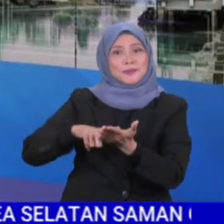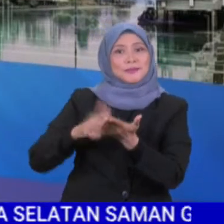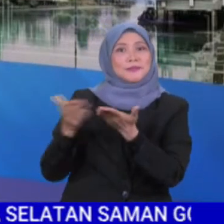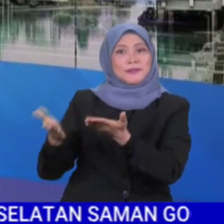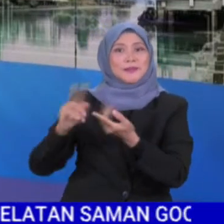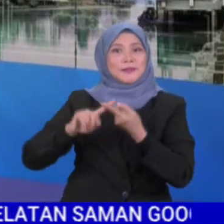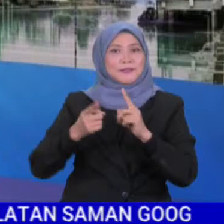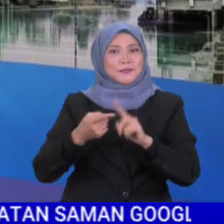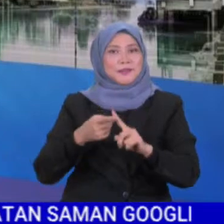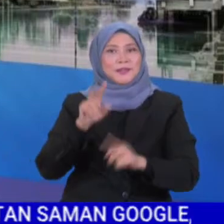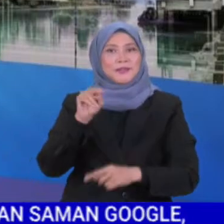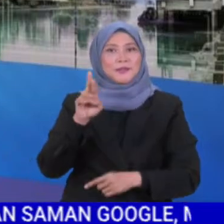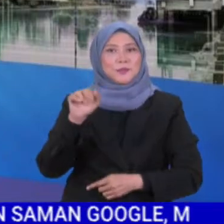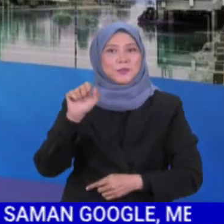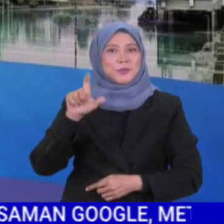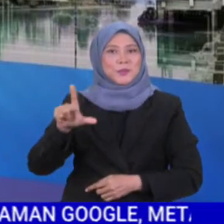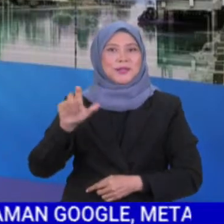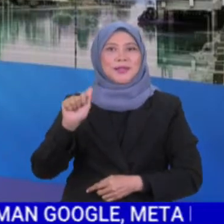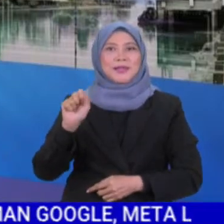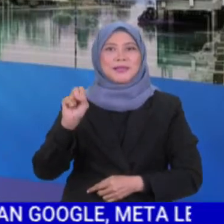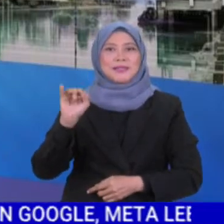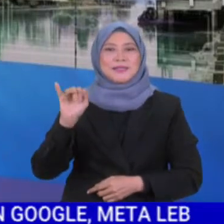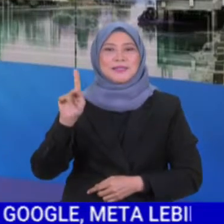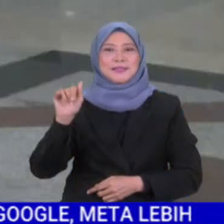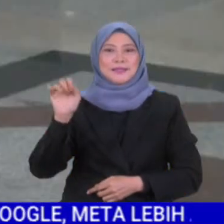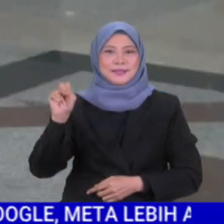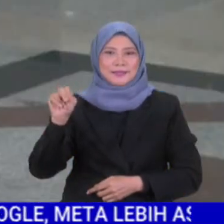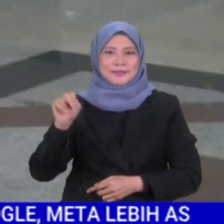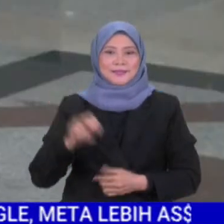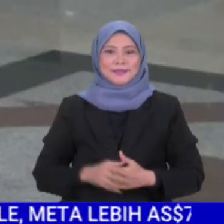bersama rakan pelapor Nurul Ashikin Abdul Halim.